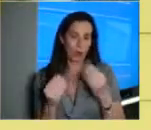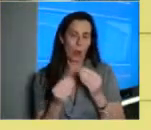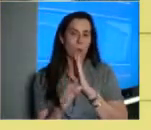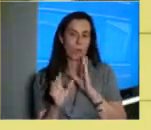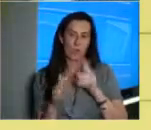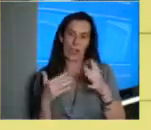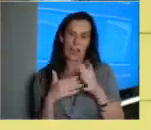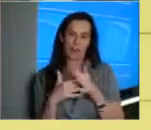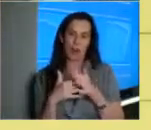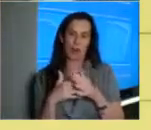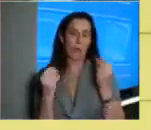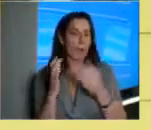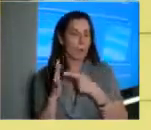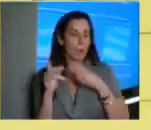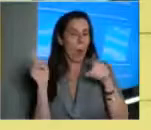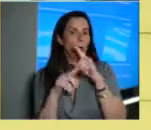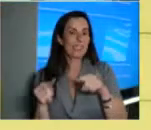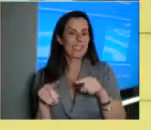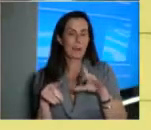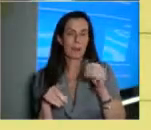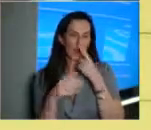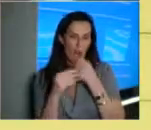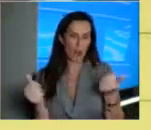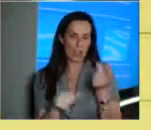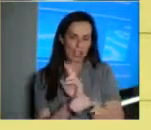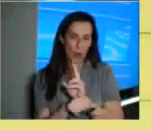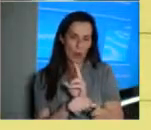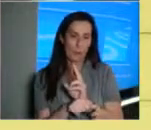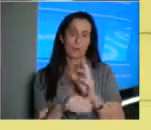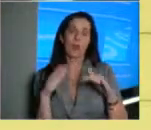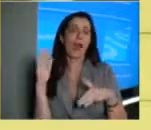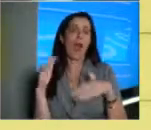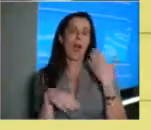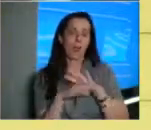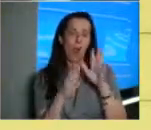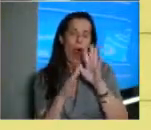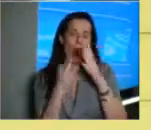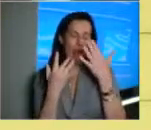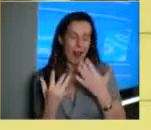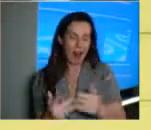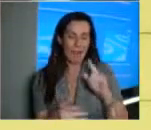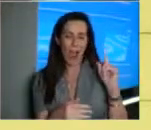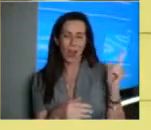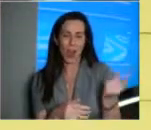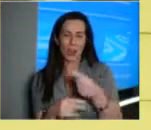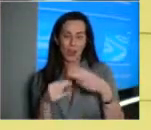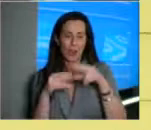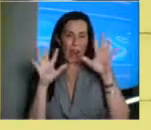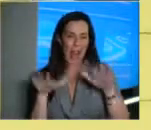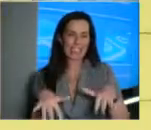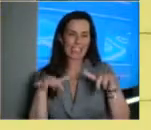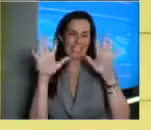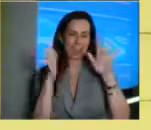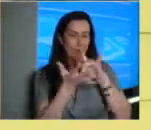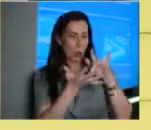בעייתי שצריך לבדוק אותו. הרבה פעמים גם פוסלים קלפיות אם יש חשד לזיופים. אחר כך כל הנתונים האלה מכל רחבי הארץ, מדובר על קרוב ל-10,000